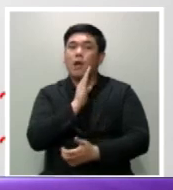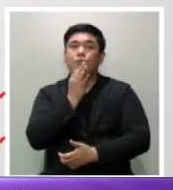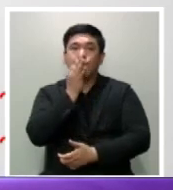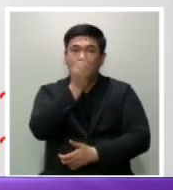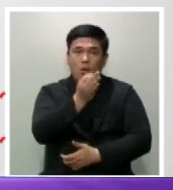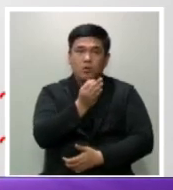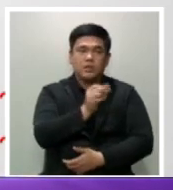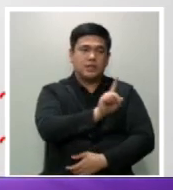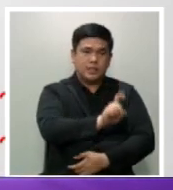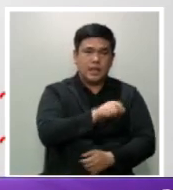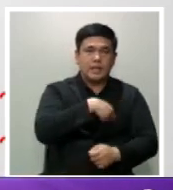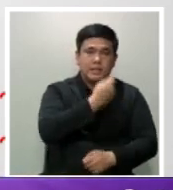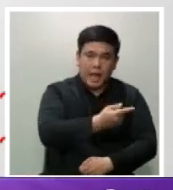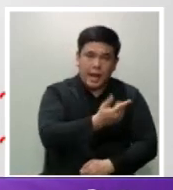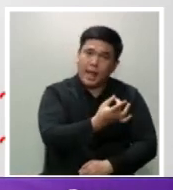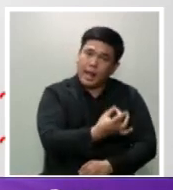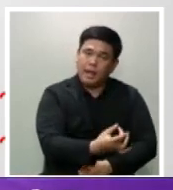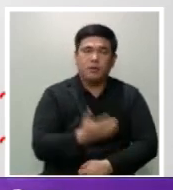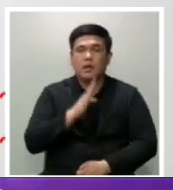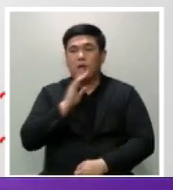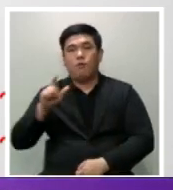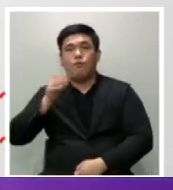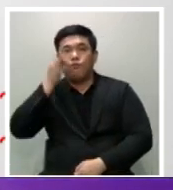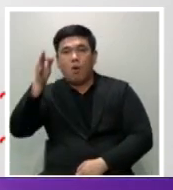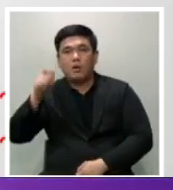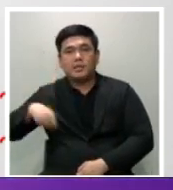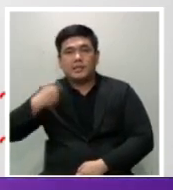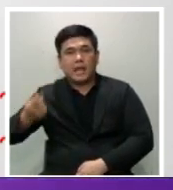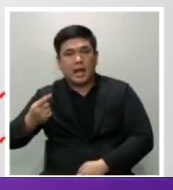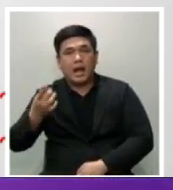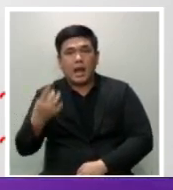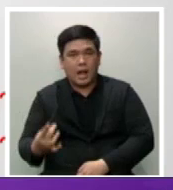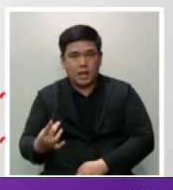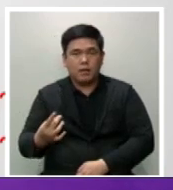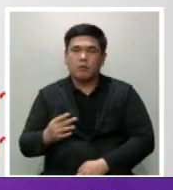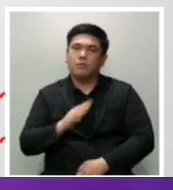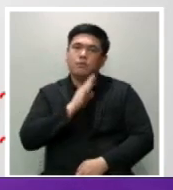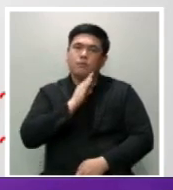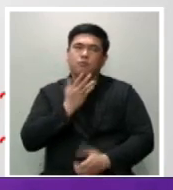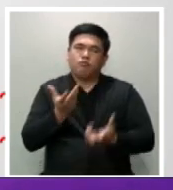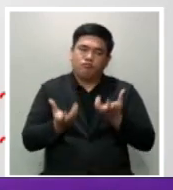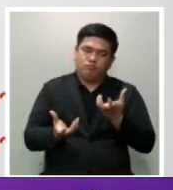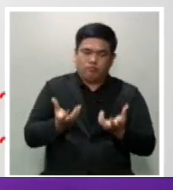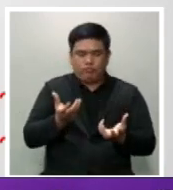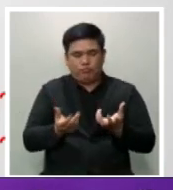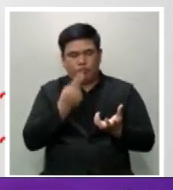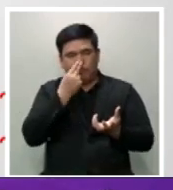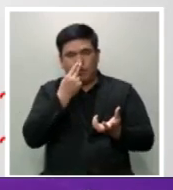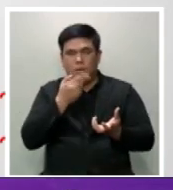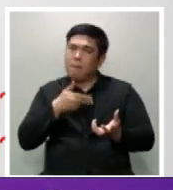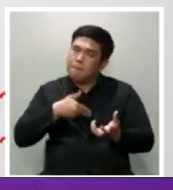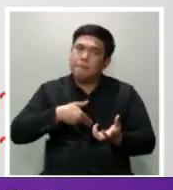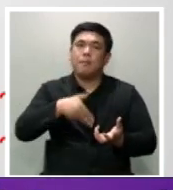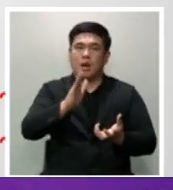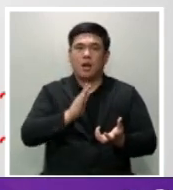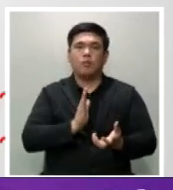จะเสี่ยงอย่างนี้ถ้าไม่ฟ้องก็จะเสี่ยงอีกอย่างหนึ่งอย่างนี้คสช.ชั่งน้ำหนักแล้วบอกเดินหน้าไปต